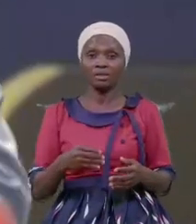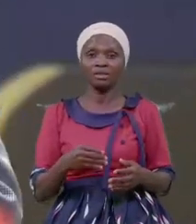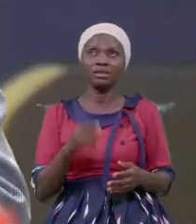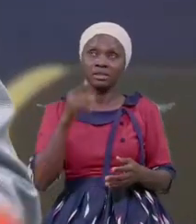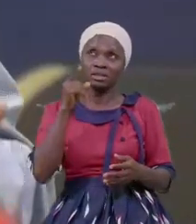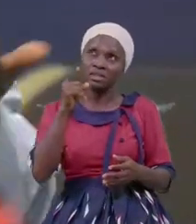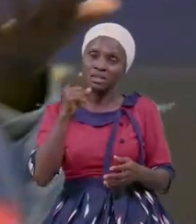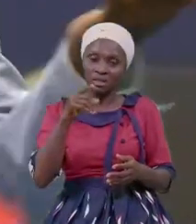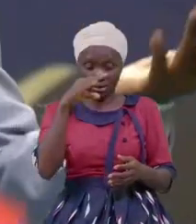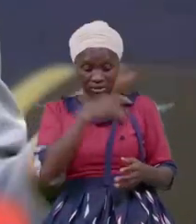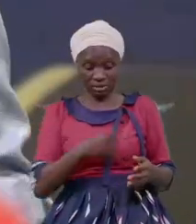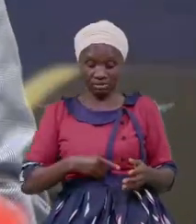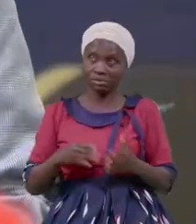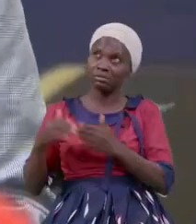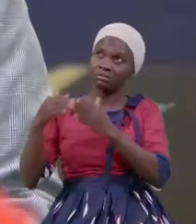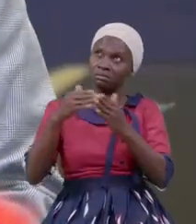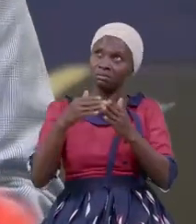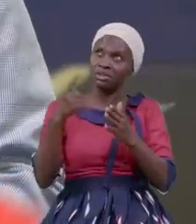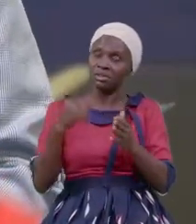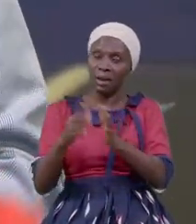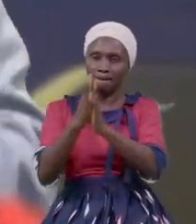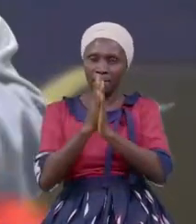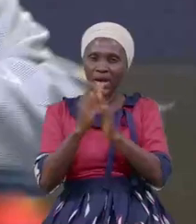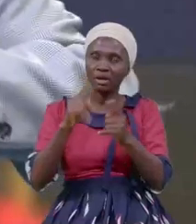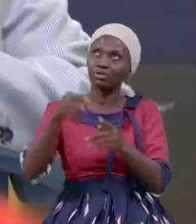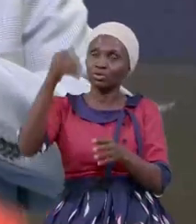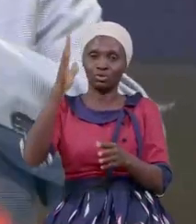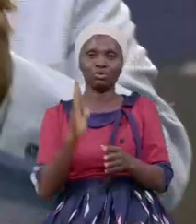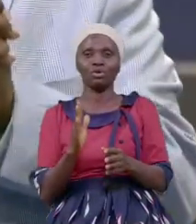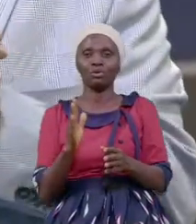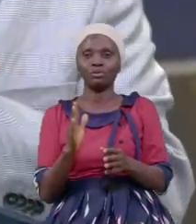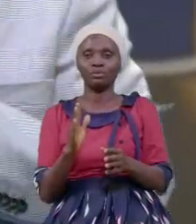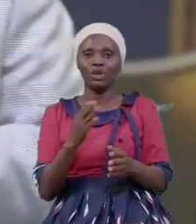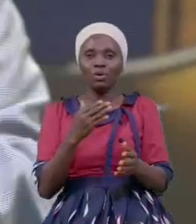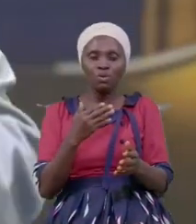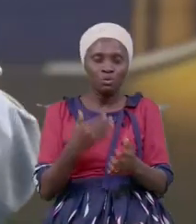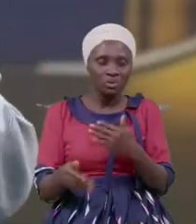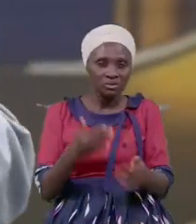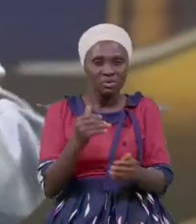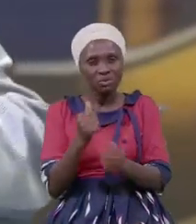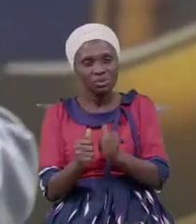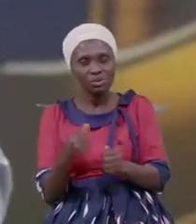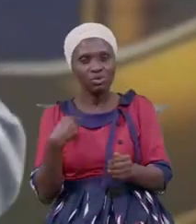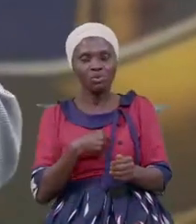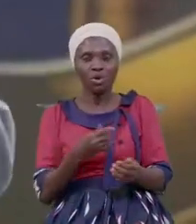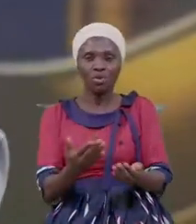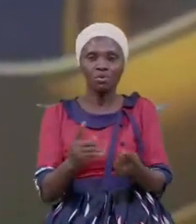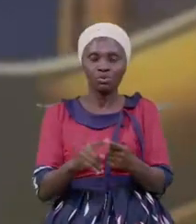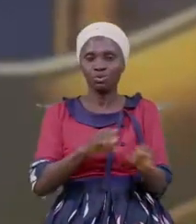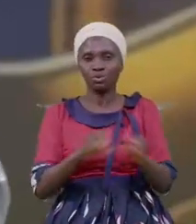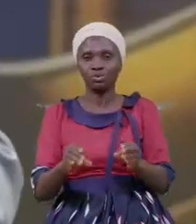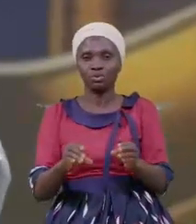il a adressé la prière à Dieu que chacun de nous devrait faire parce que en tout